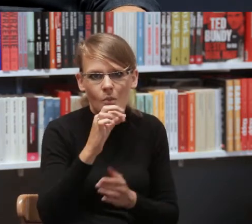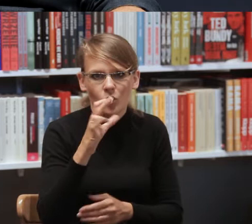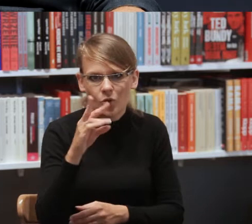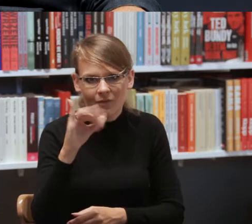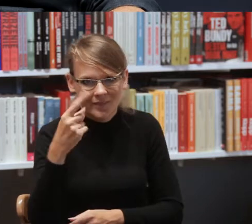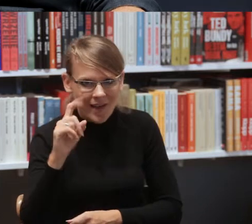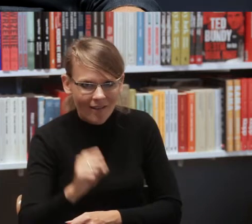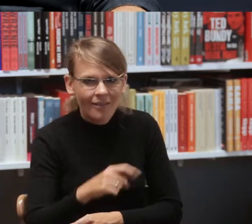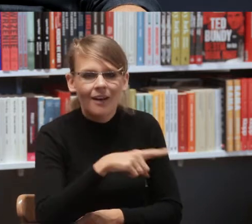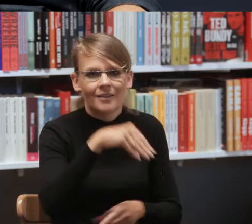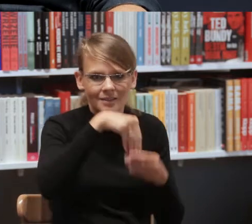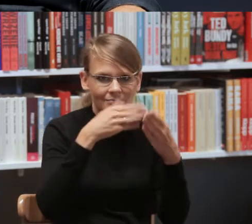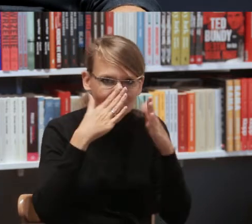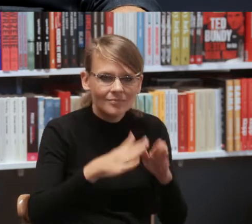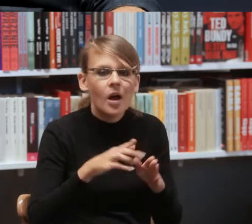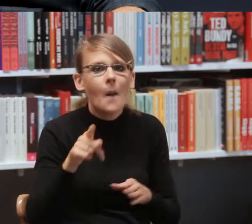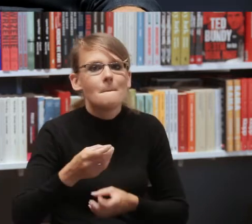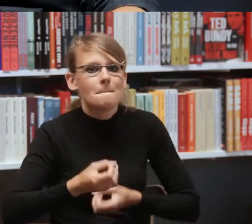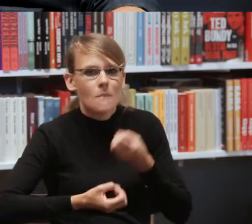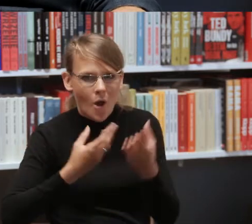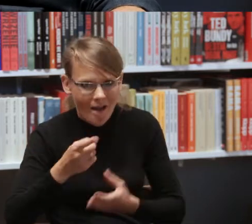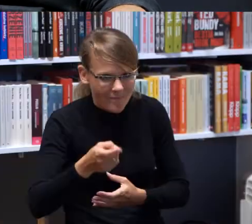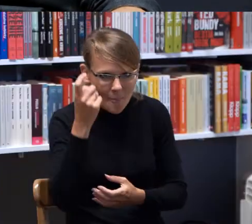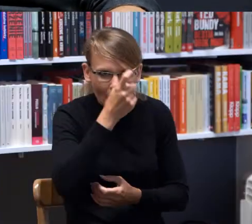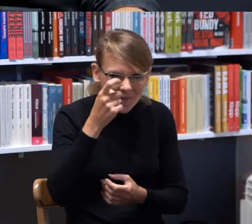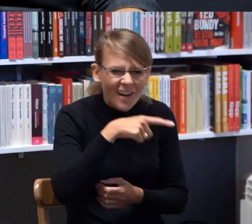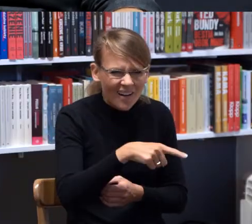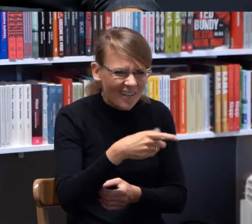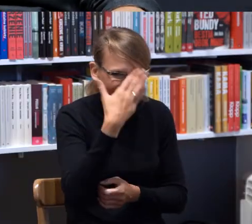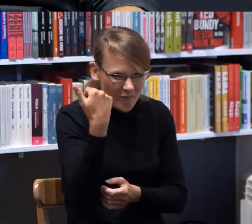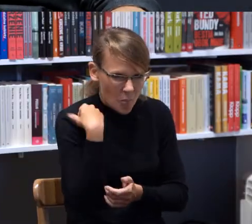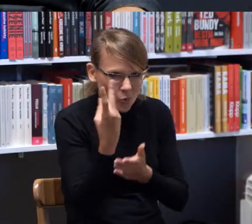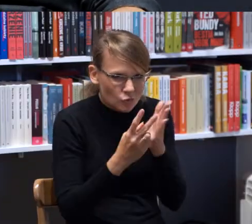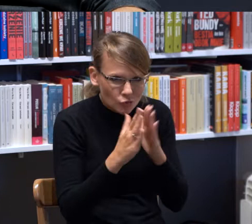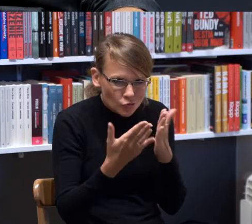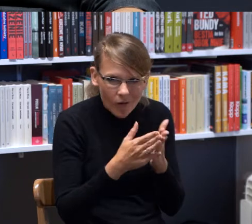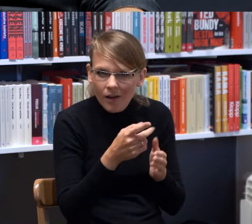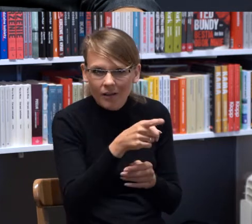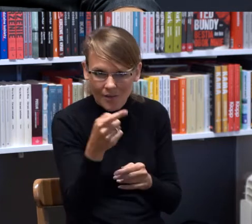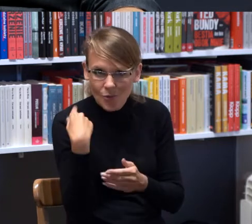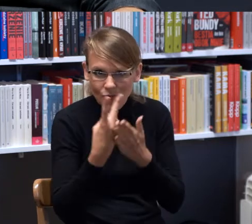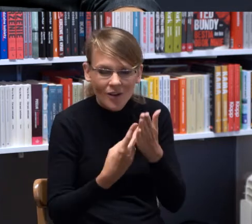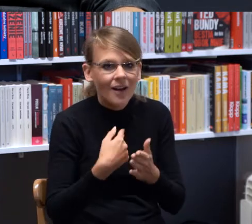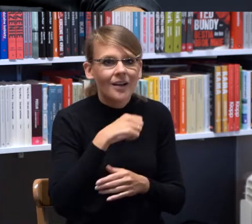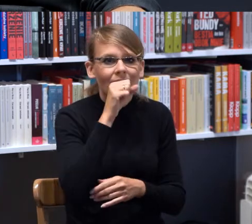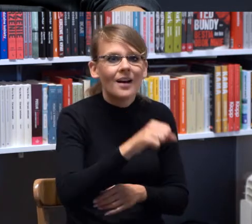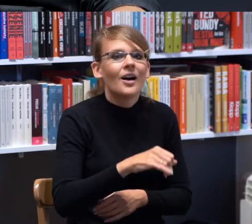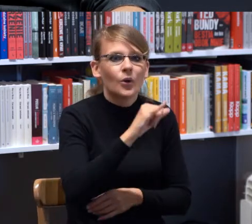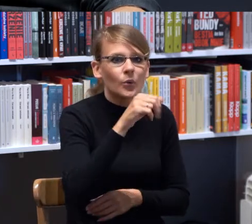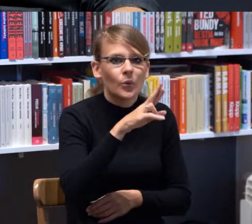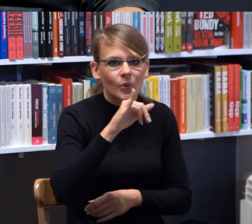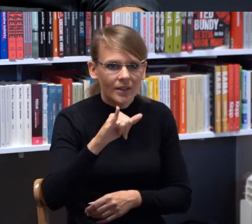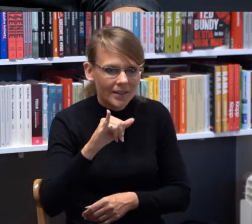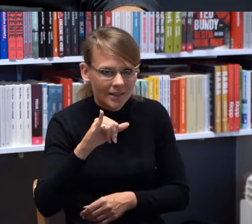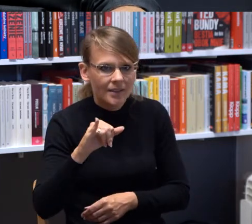słuchajcie, też poetę pijanego. A nie wiem, czy czytałeś tę książkę, albo czy państwo ją czytali. No właśnie, to ja kocham Jurijego Andruchowicza,